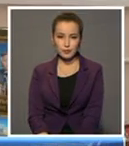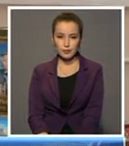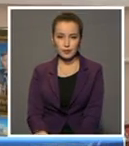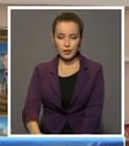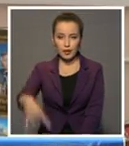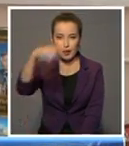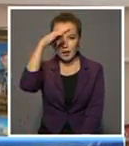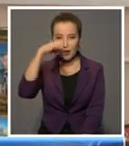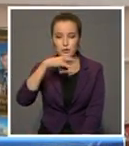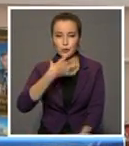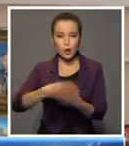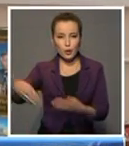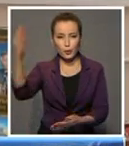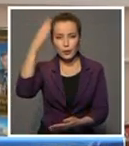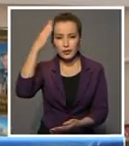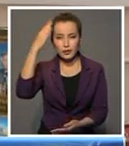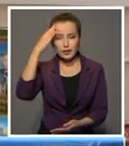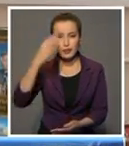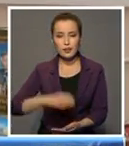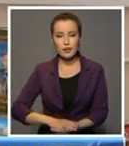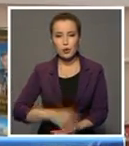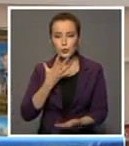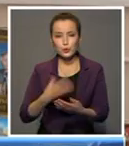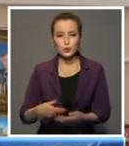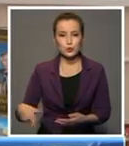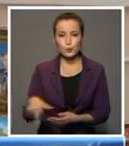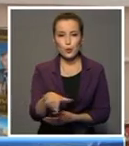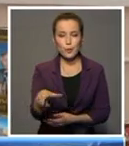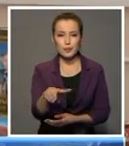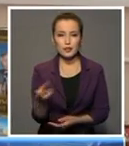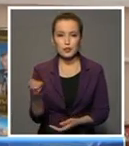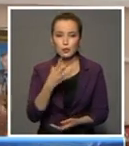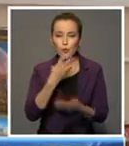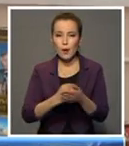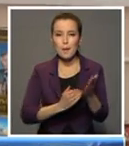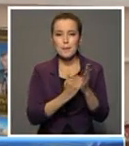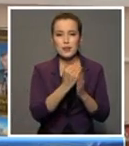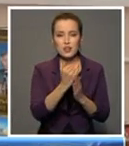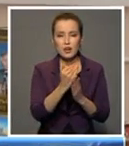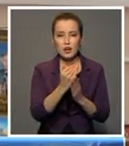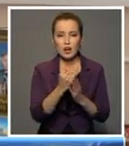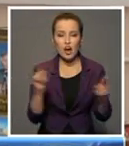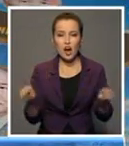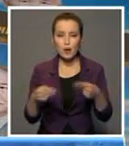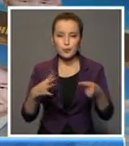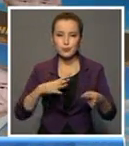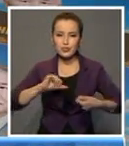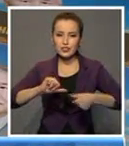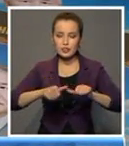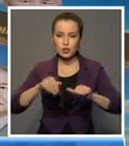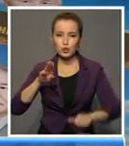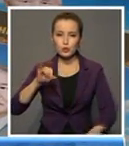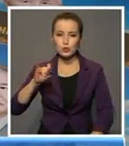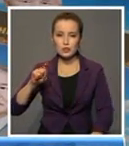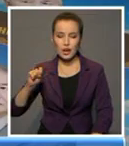Қазақ өнеріне, қазақ ән өнеріне өзінің жолымен келіп, өзінің биігін қалыптастырған адам Тұрсынғазы.